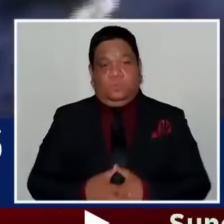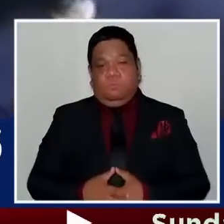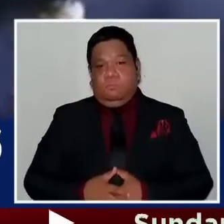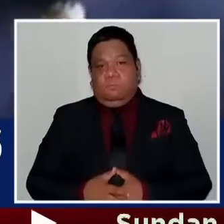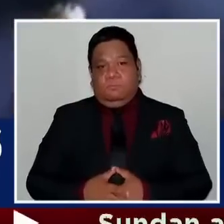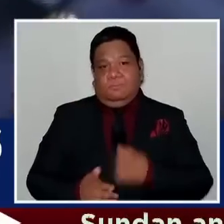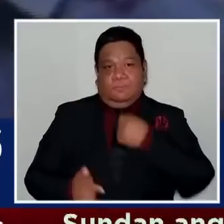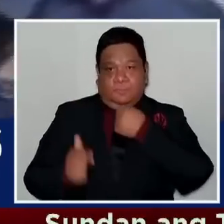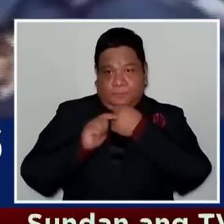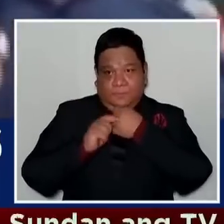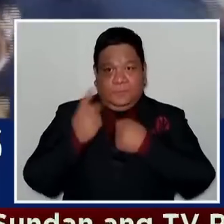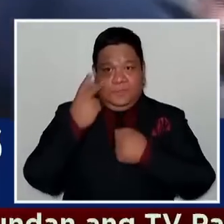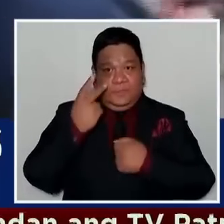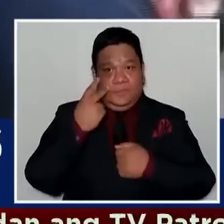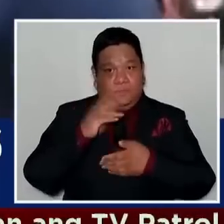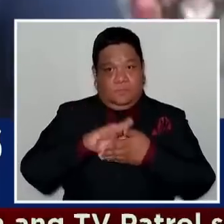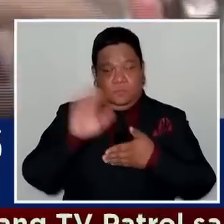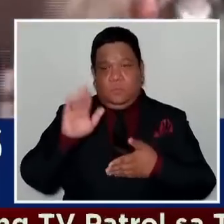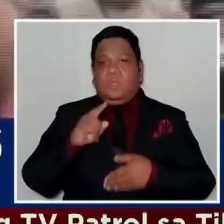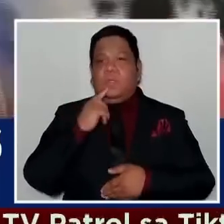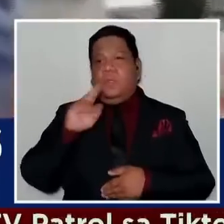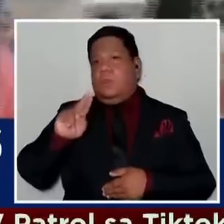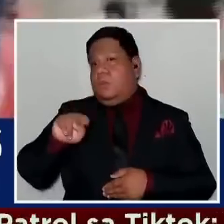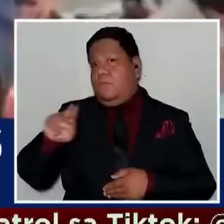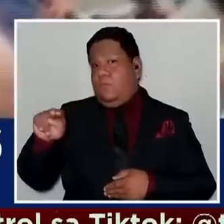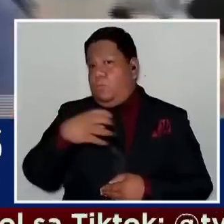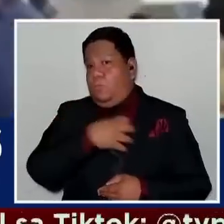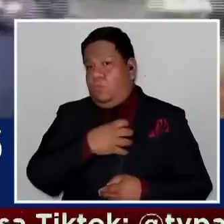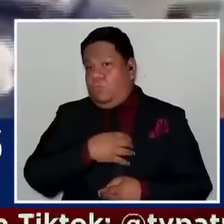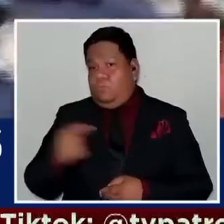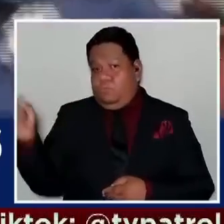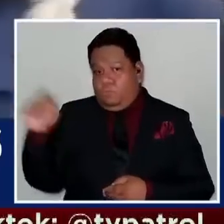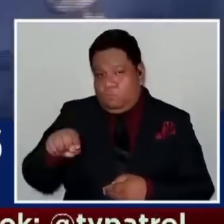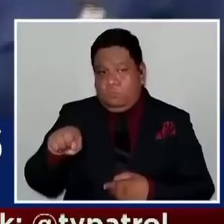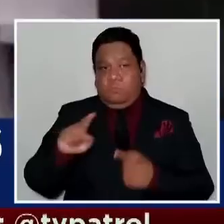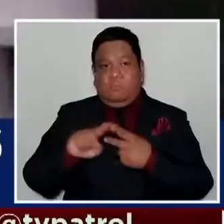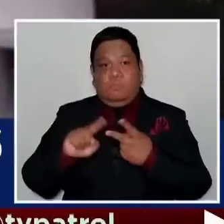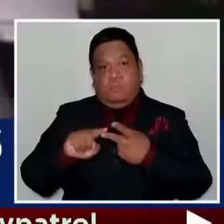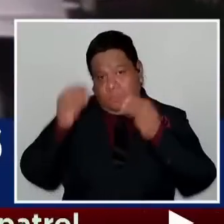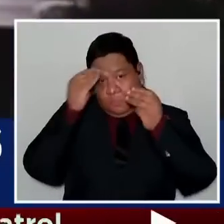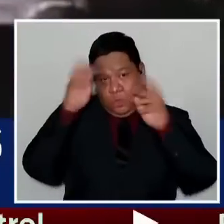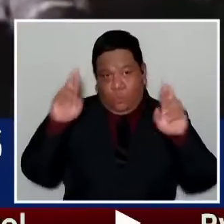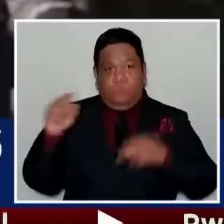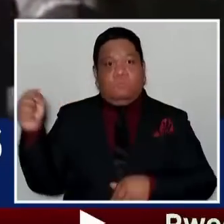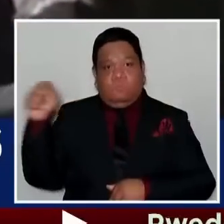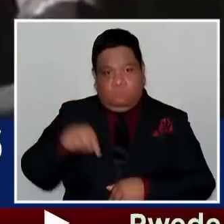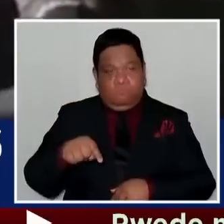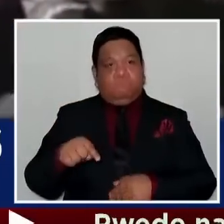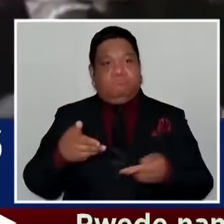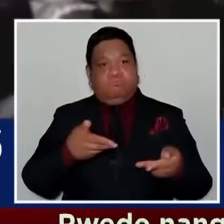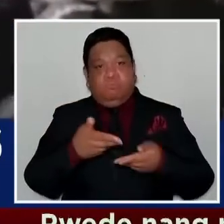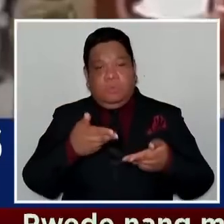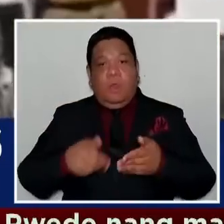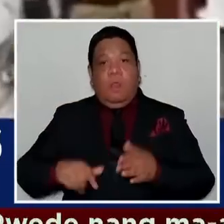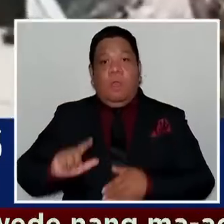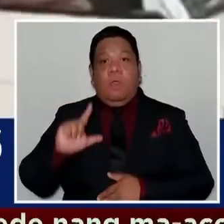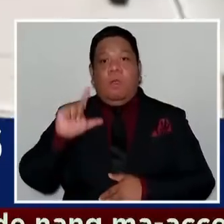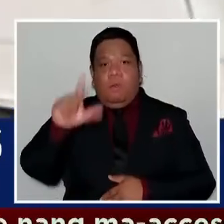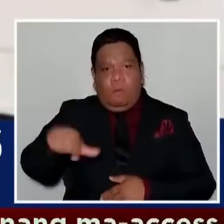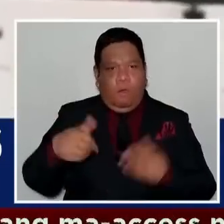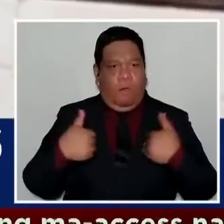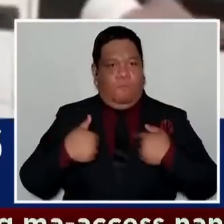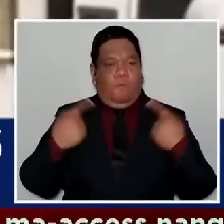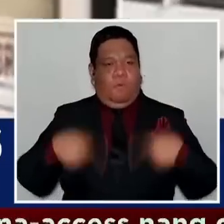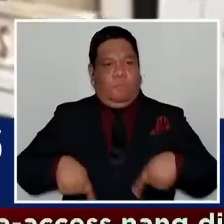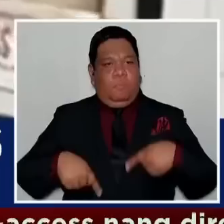ang dumating na rin ang hepe ng Nabotas Police maging si Mayor John Ray Chanco para mamagitan. Maya-maya, nagkaroon na ng tensyon. Nang aresto